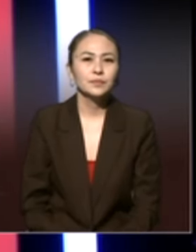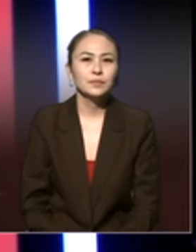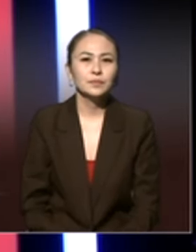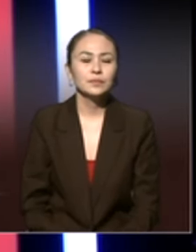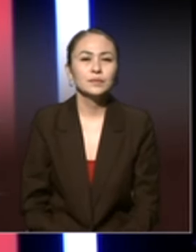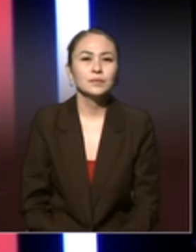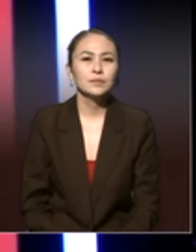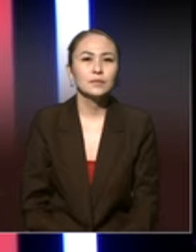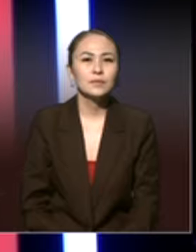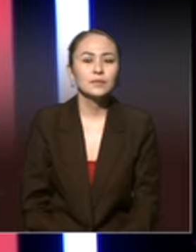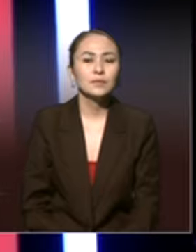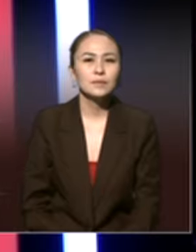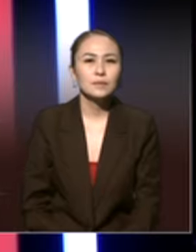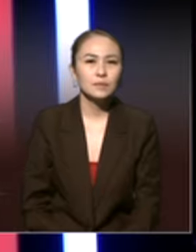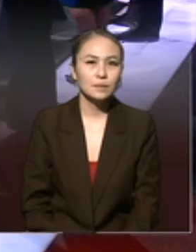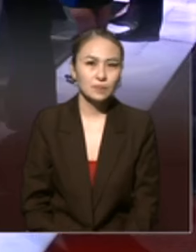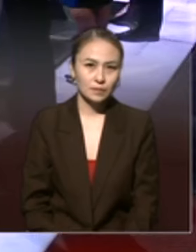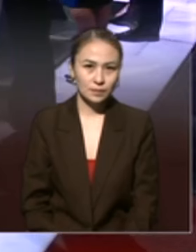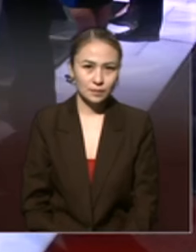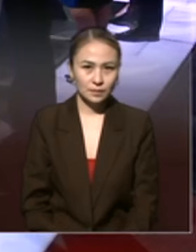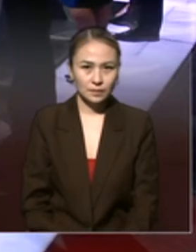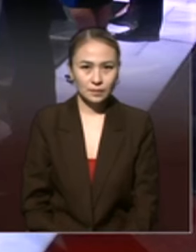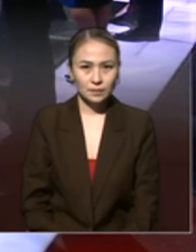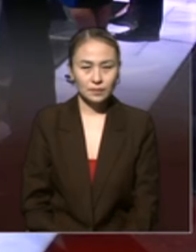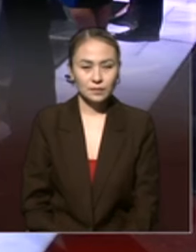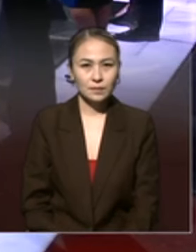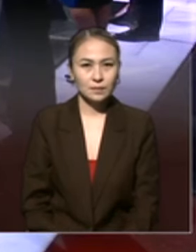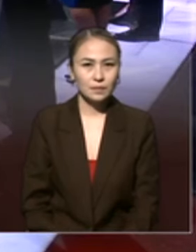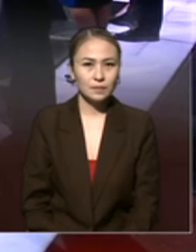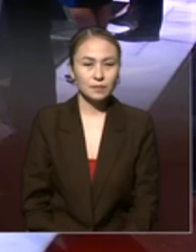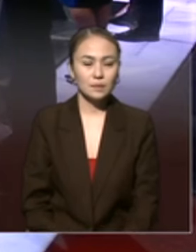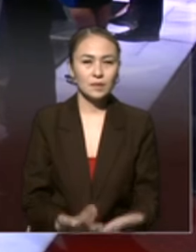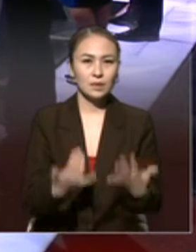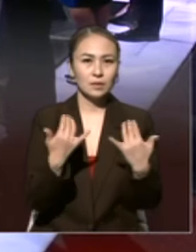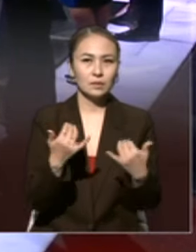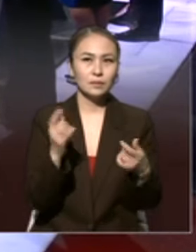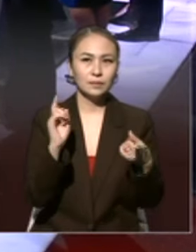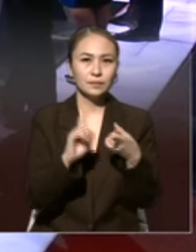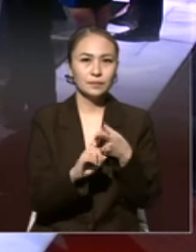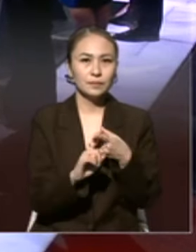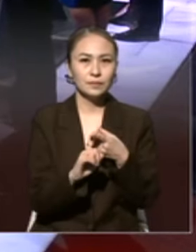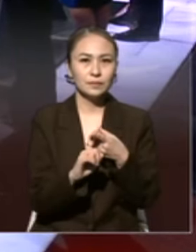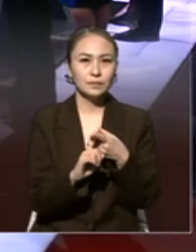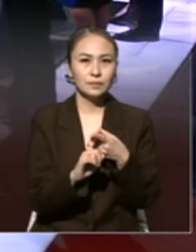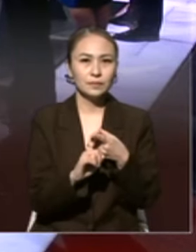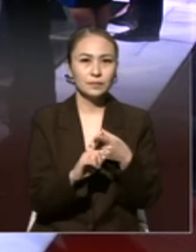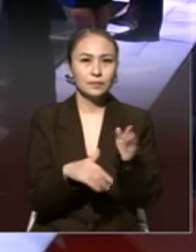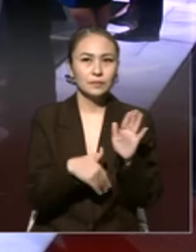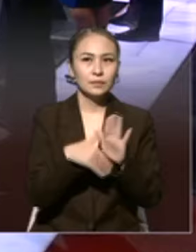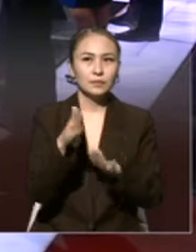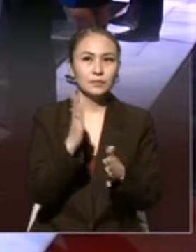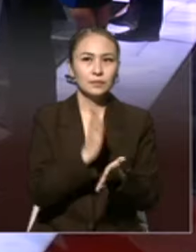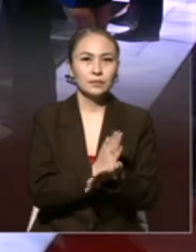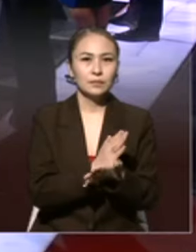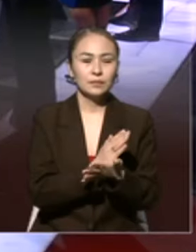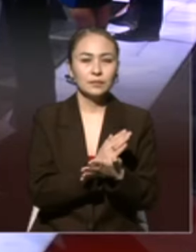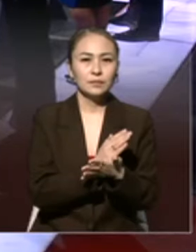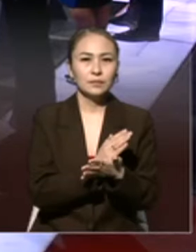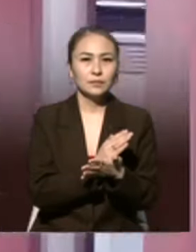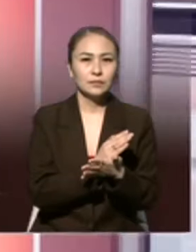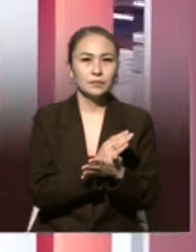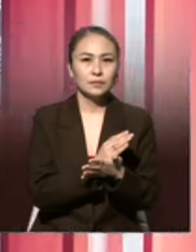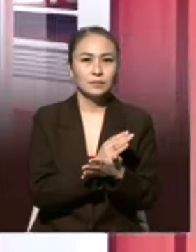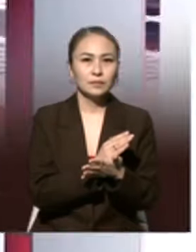естідіңіздер. Осы жайлы не айтасыз? Байланыс бар ма, жоқ па? Қазір енді байланыстарыңыз жақсарды ма?